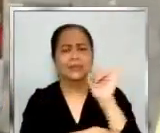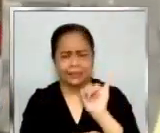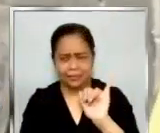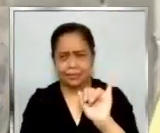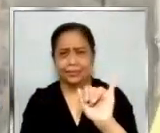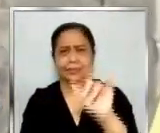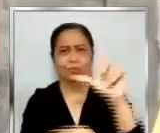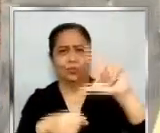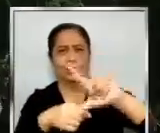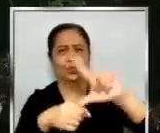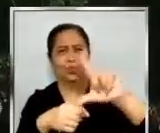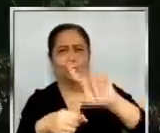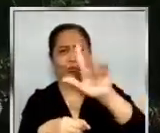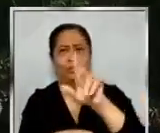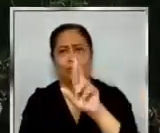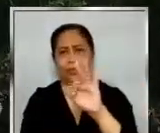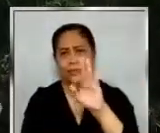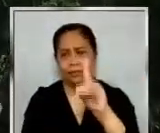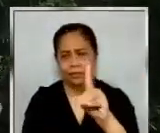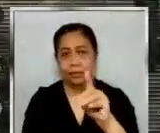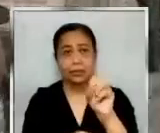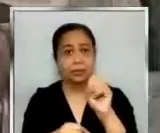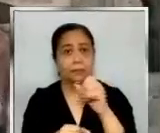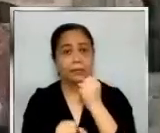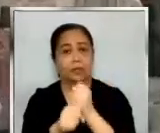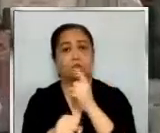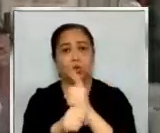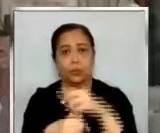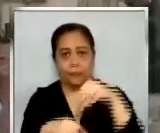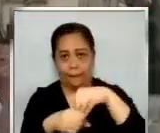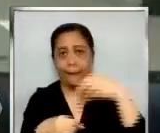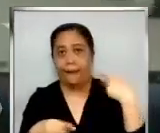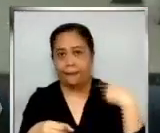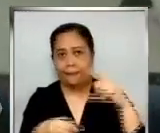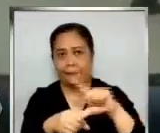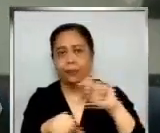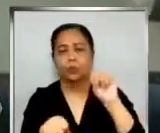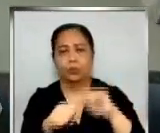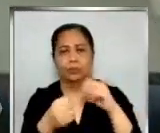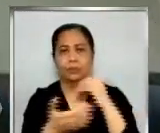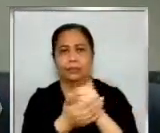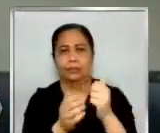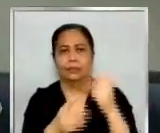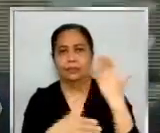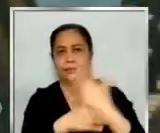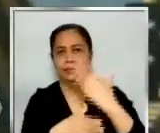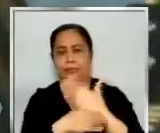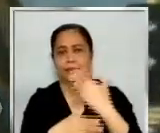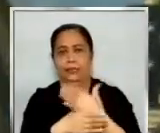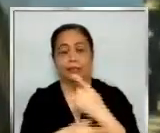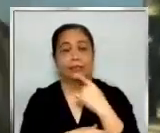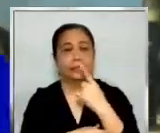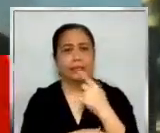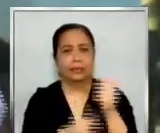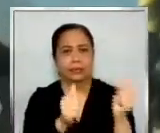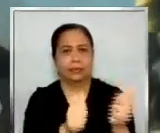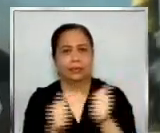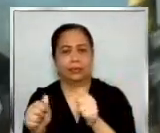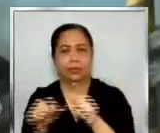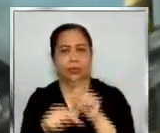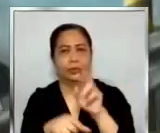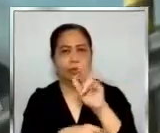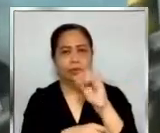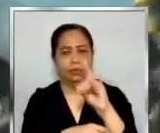ng inyong mga RFID, kaya tiyaking may laman para iwas aberya. Ayon sa TRB, isinasaayos na rin ang RFID